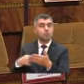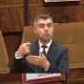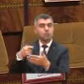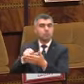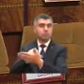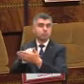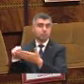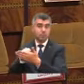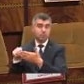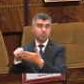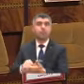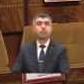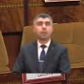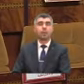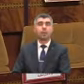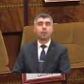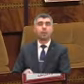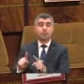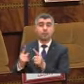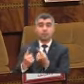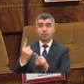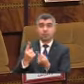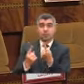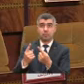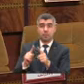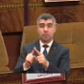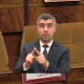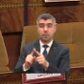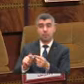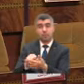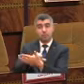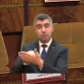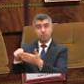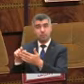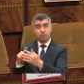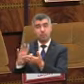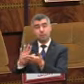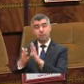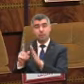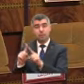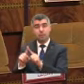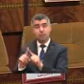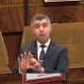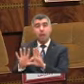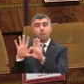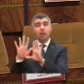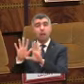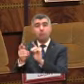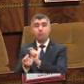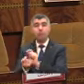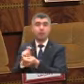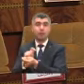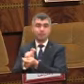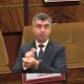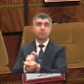أن هذا التعويض غير كافي، لا سيما أن المبلغ الذي يتم صرفه هي فوق مبلغ التعويض بعشرات المرات. يعني